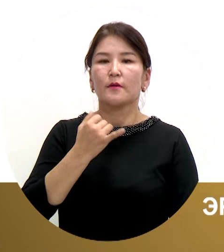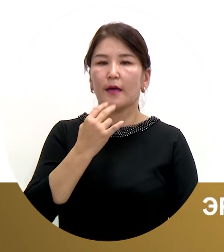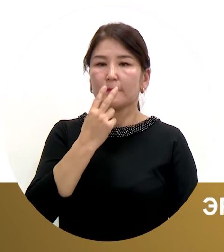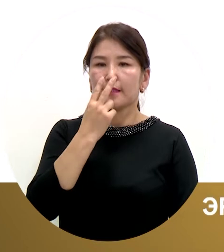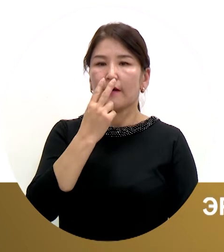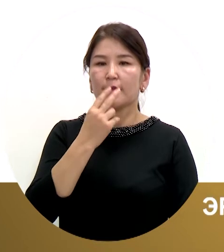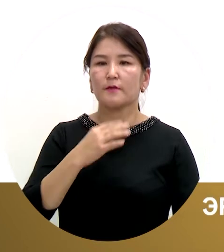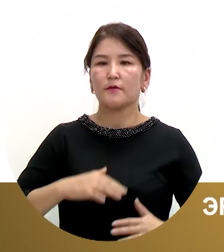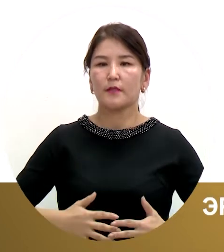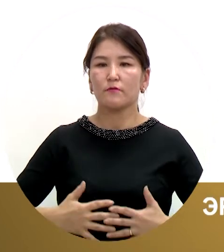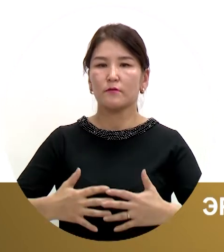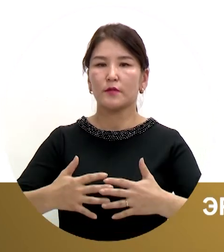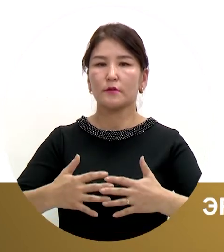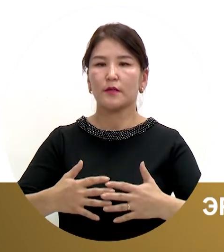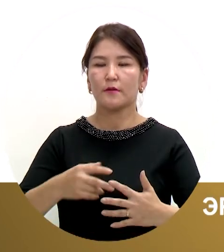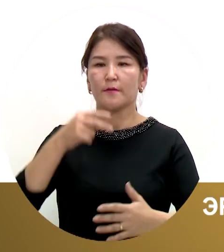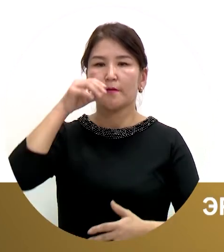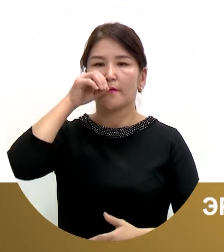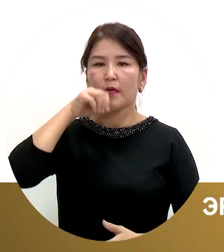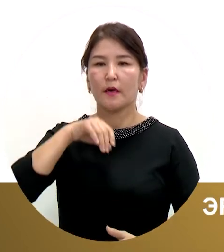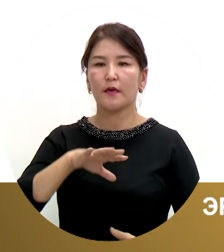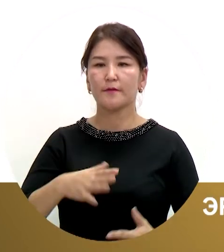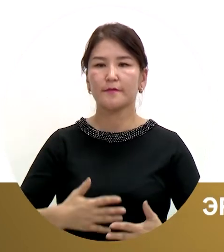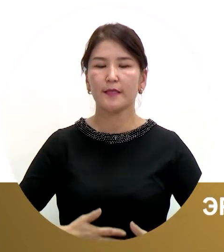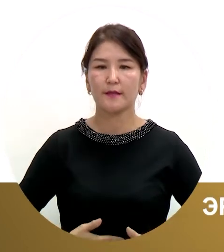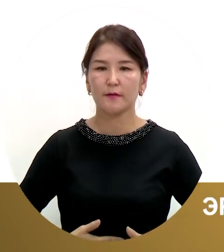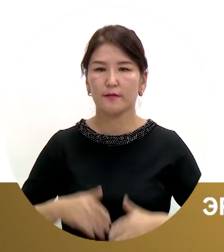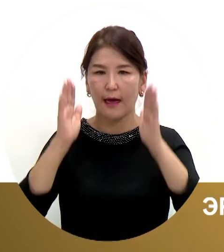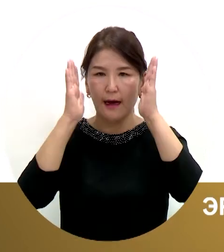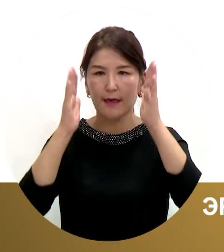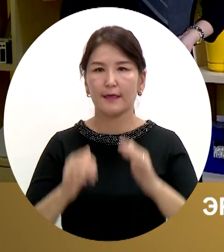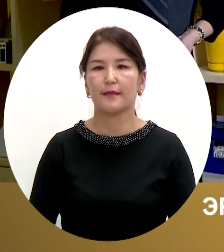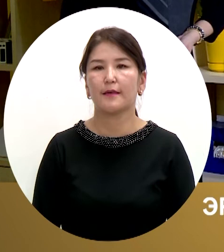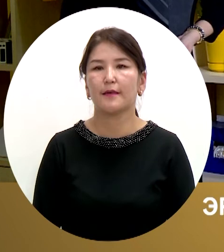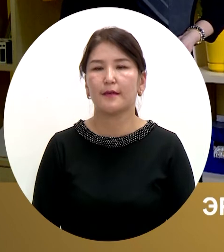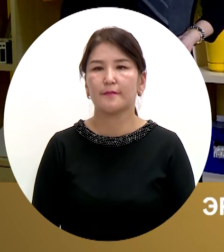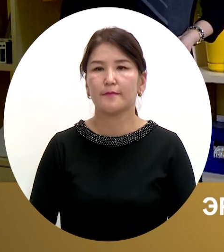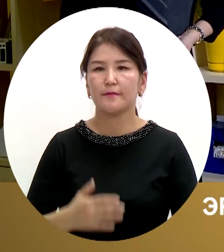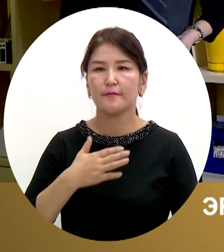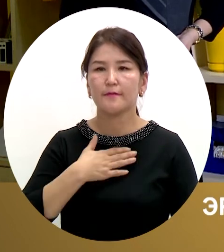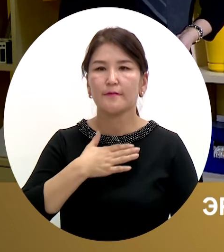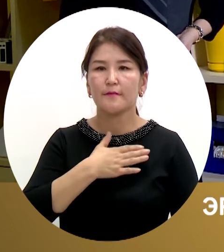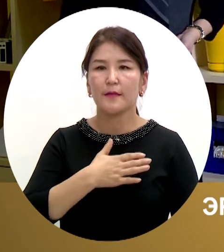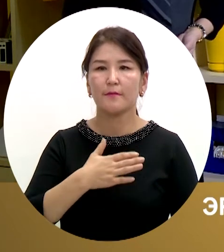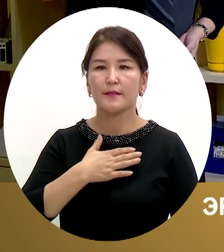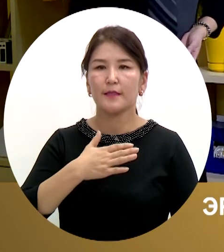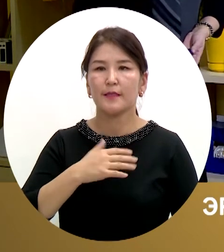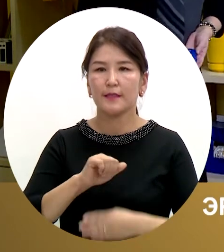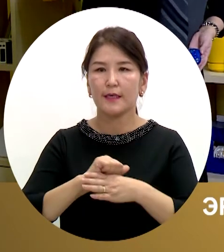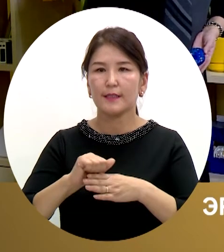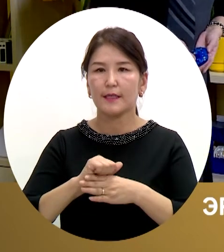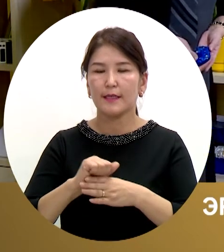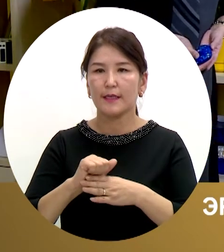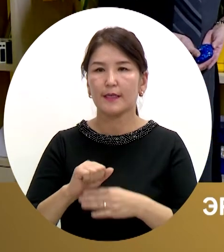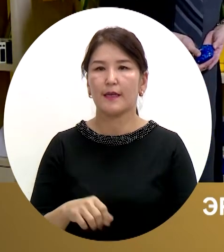уу? Амьсгалаа гаргах гэж цааш датагдаж байна уу гэдгийг анзаарах нь чухал шүү. За ингээд амьсгалын дасгал хийсний ач